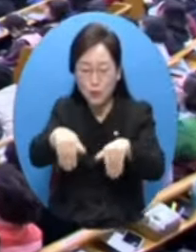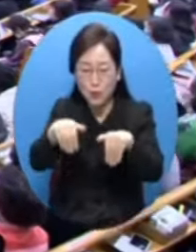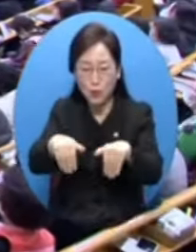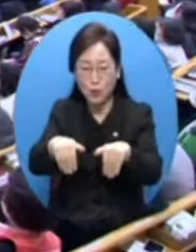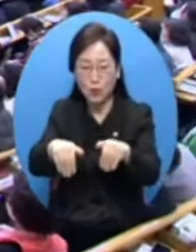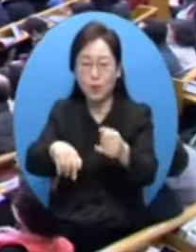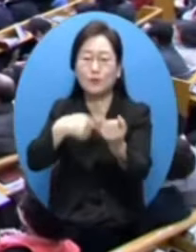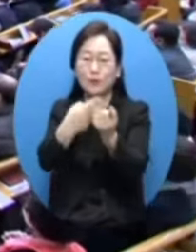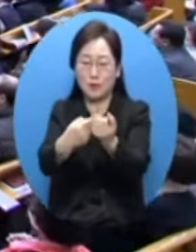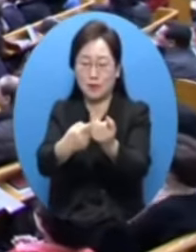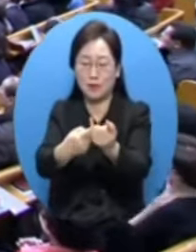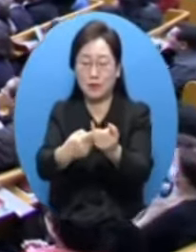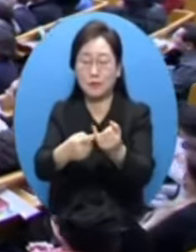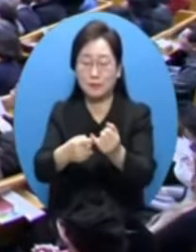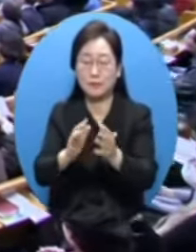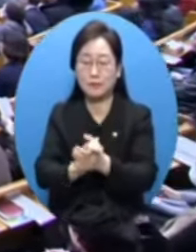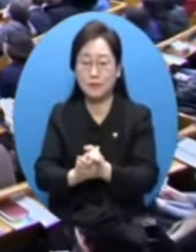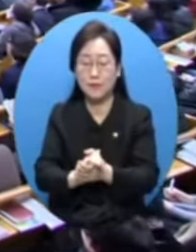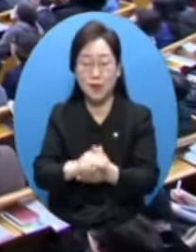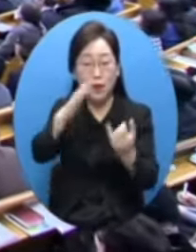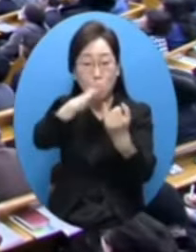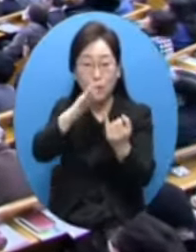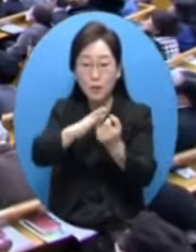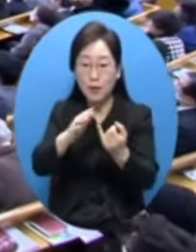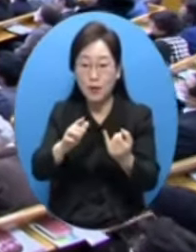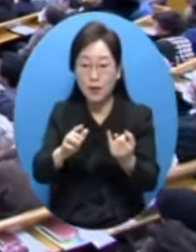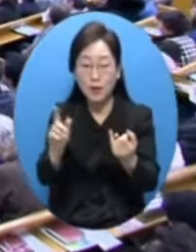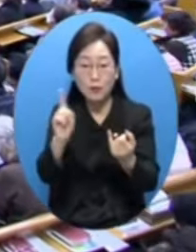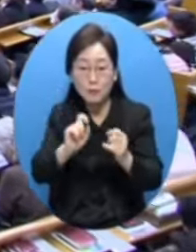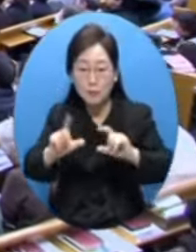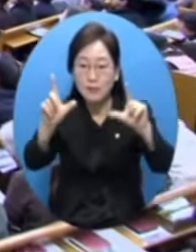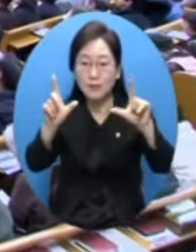그런데 이 어린 소녀가 어느 날